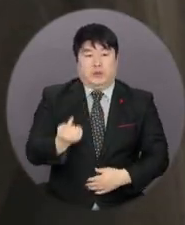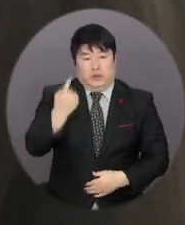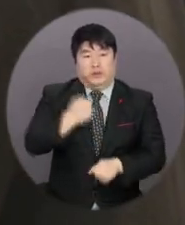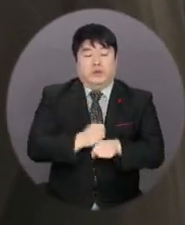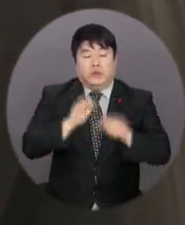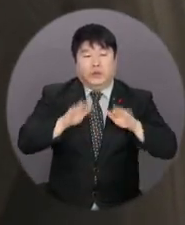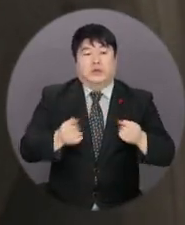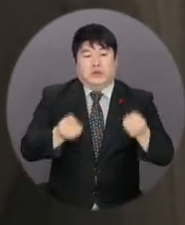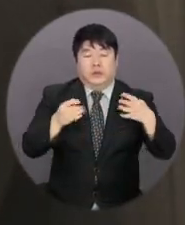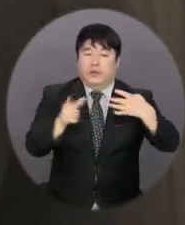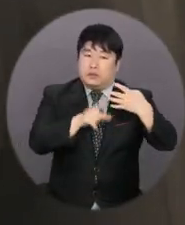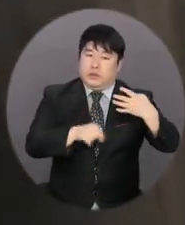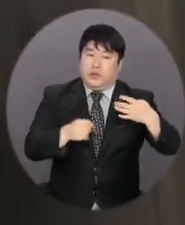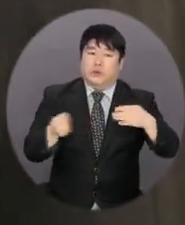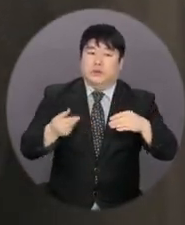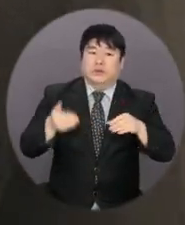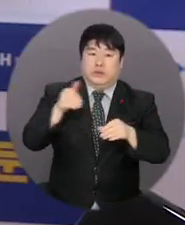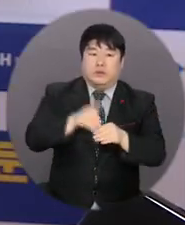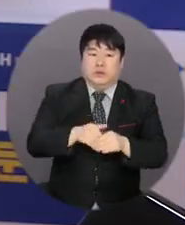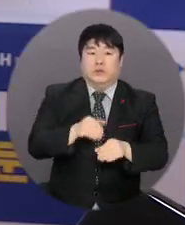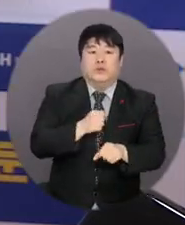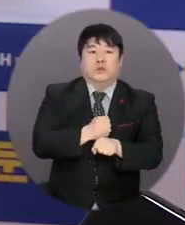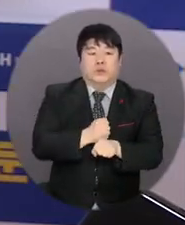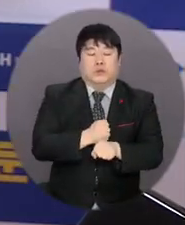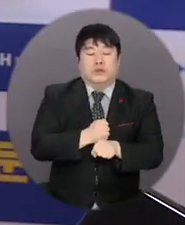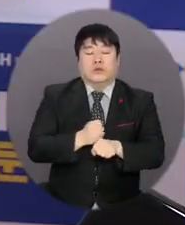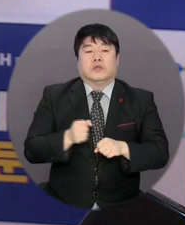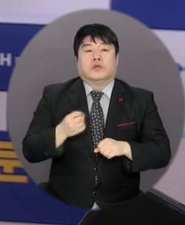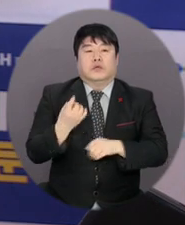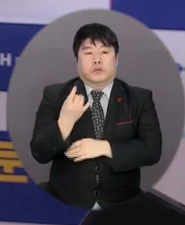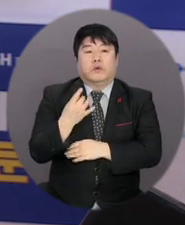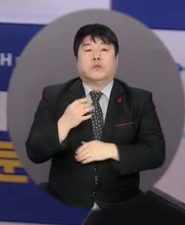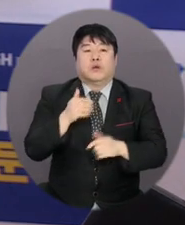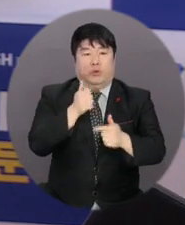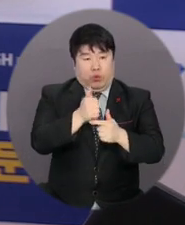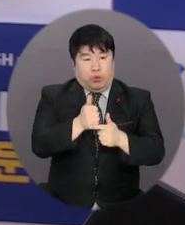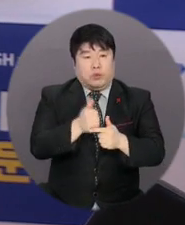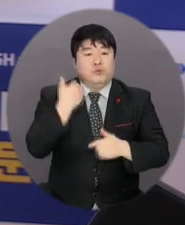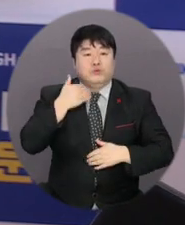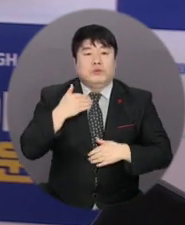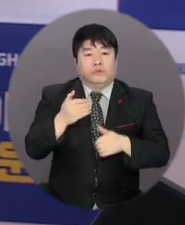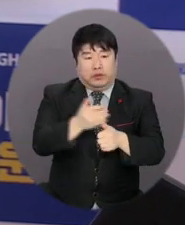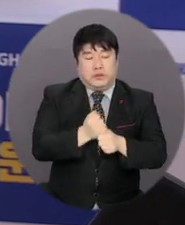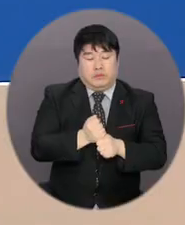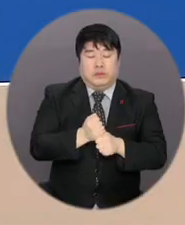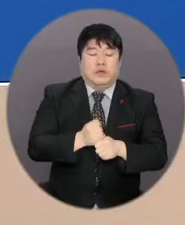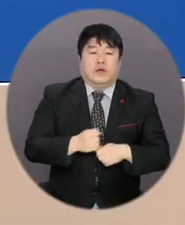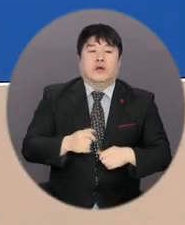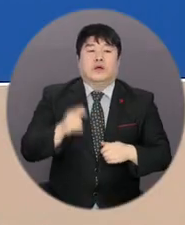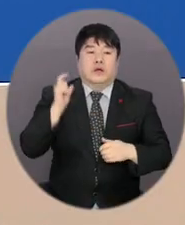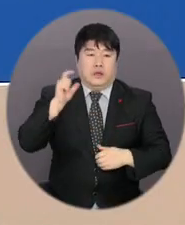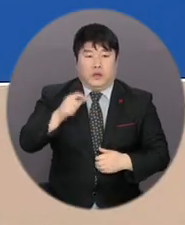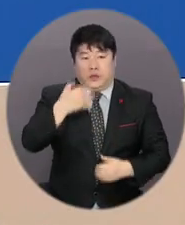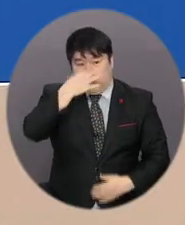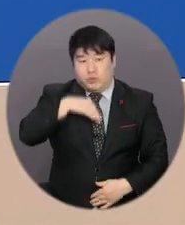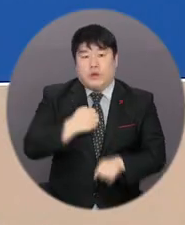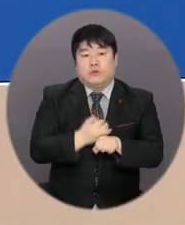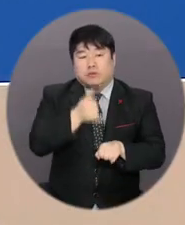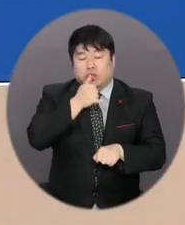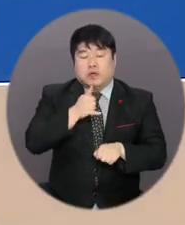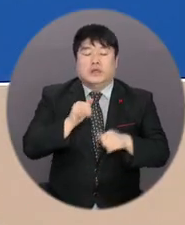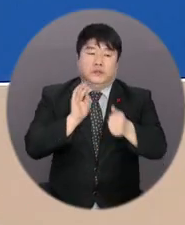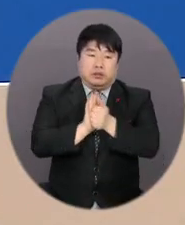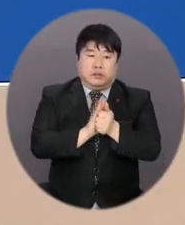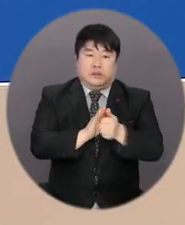4월 재보궐선거를 전환점으로 텃밭인 호남의 민심을 누가 잡느냐가 대선 판도를 흔들 수 있다는 점에서 지지 세력의